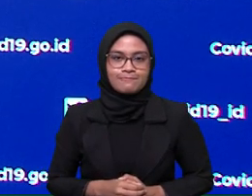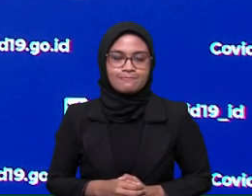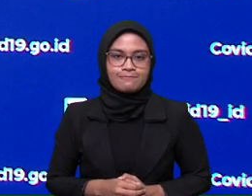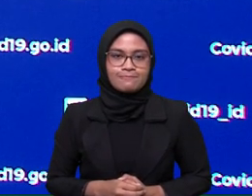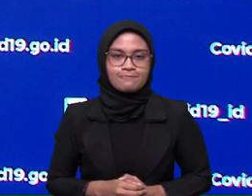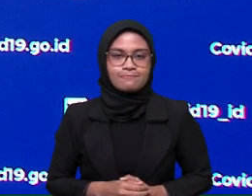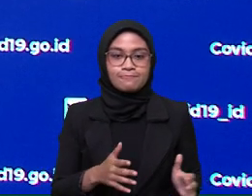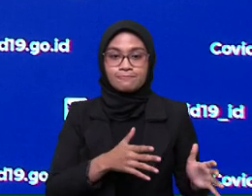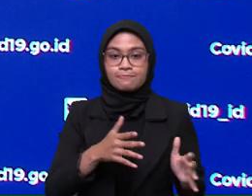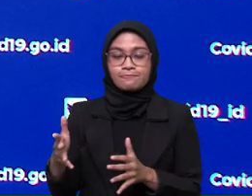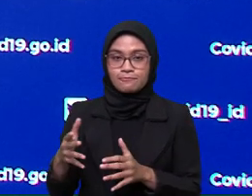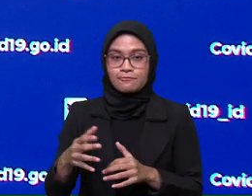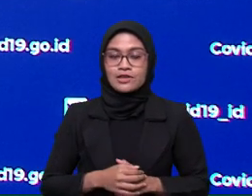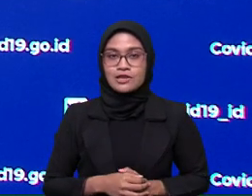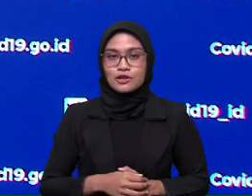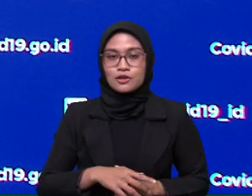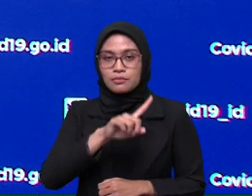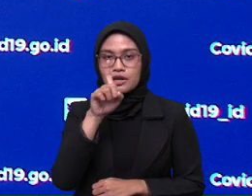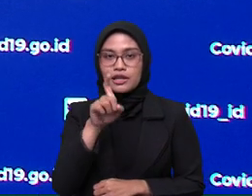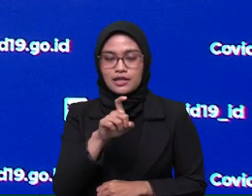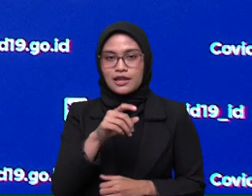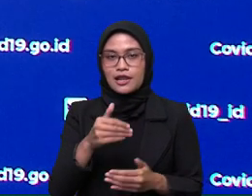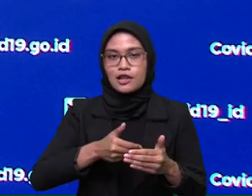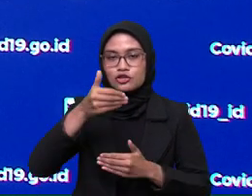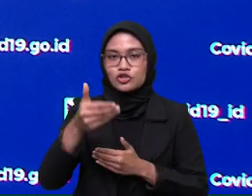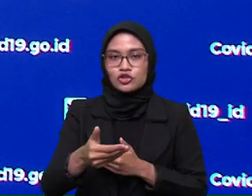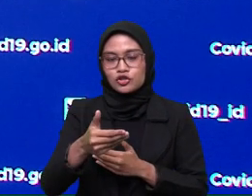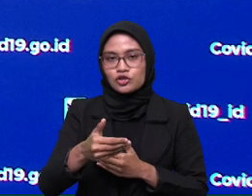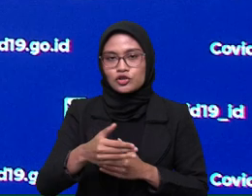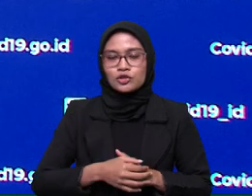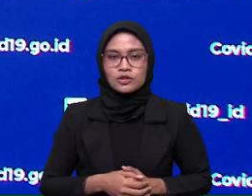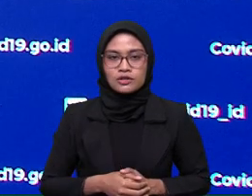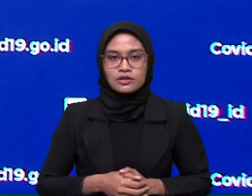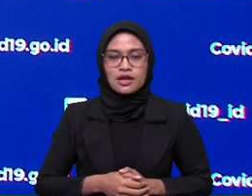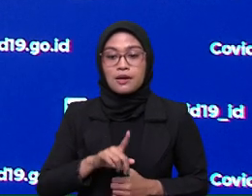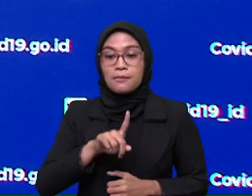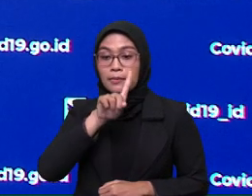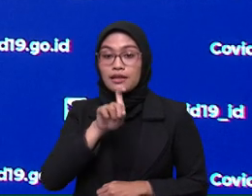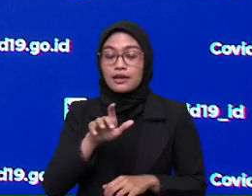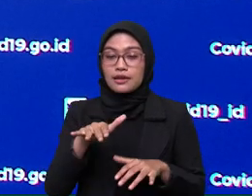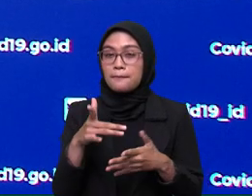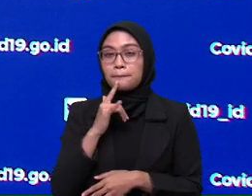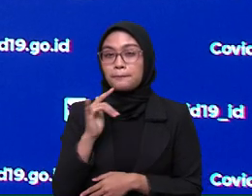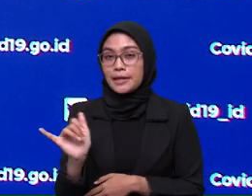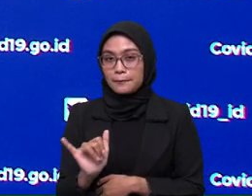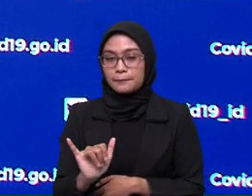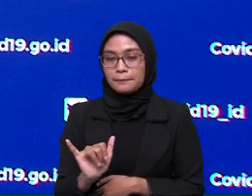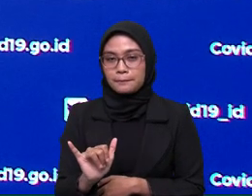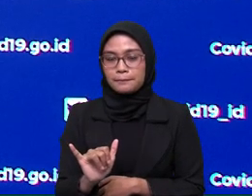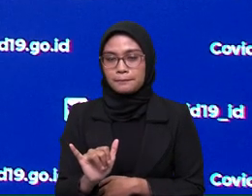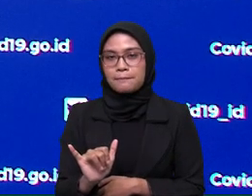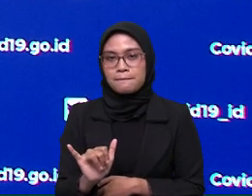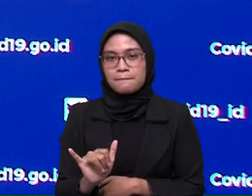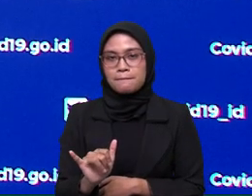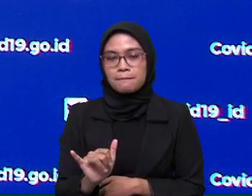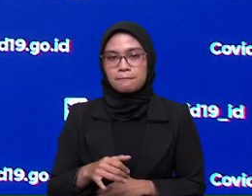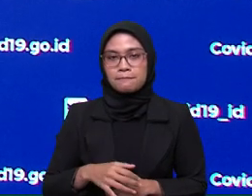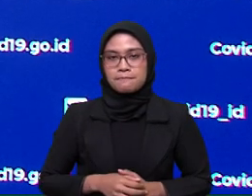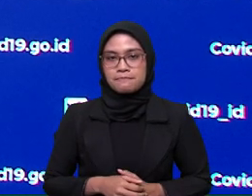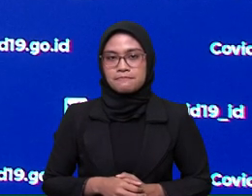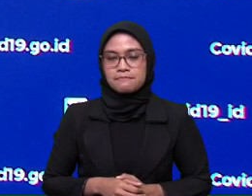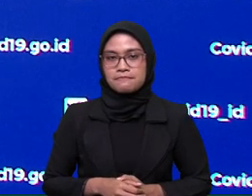dari Doni busnesia Fitri liputan6.com dan fat beritasatu.com dengan pertanyaan yang hampir mirip Indonesia disebut Tengah